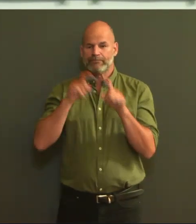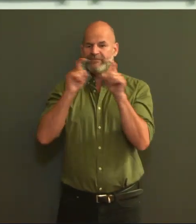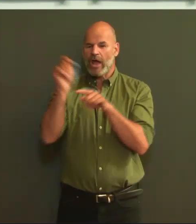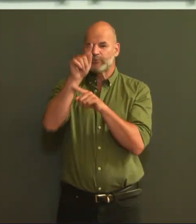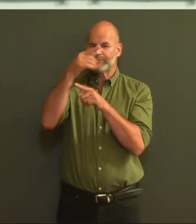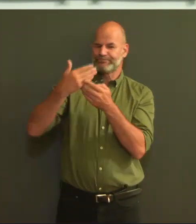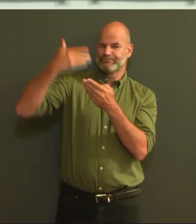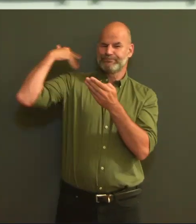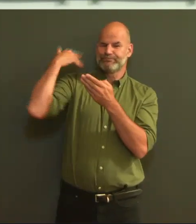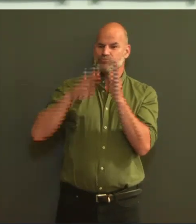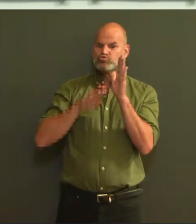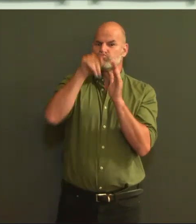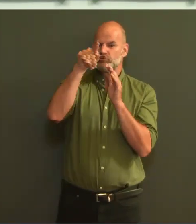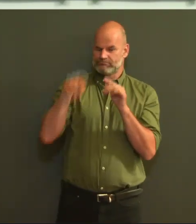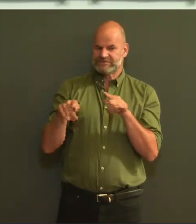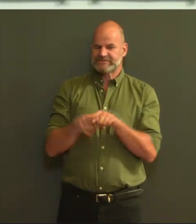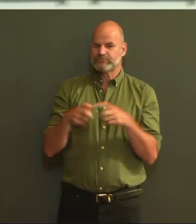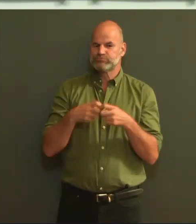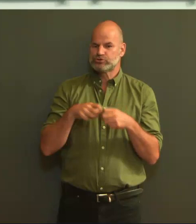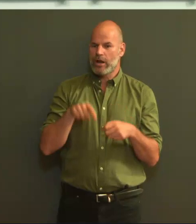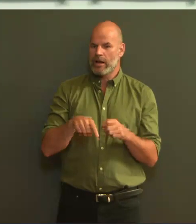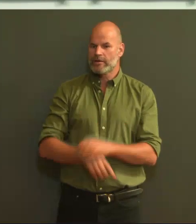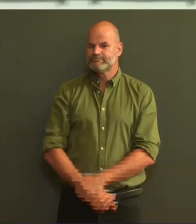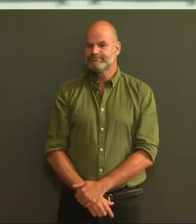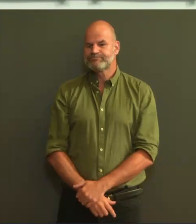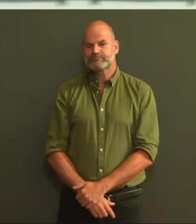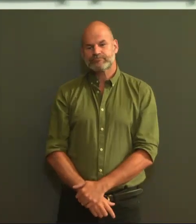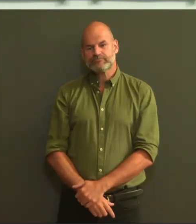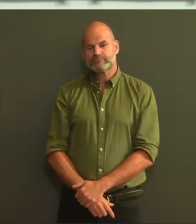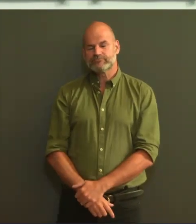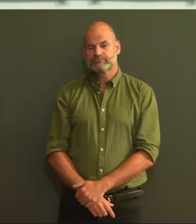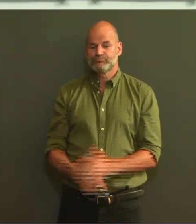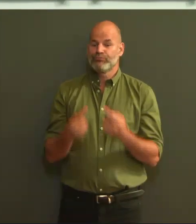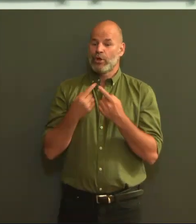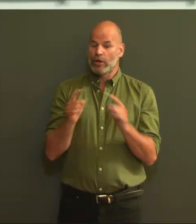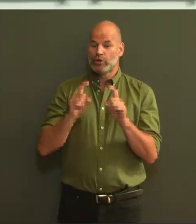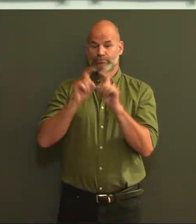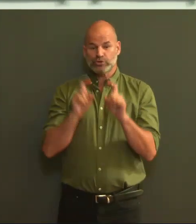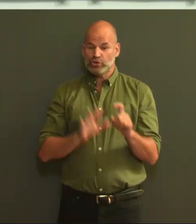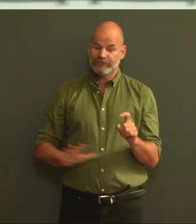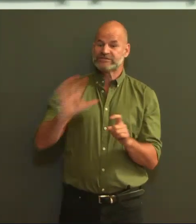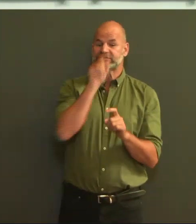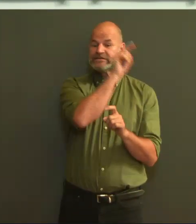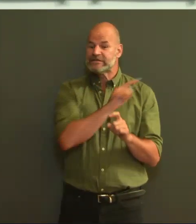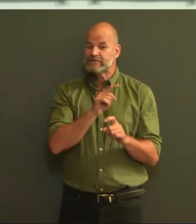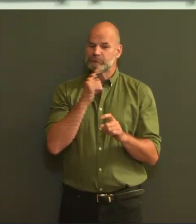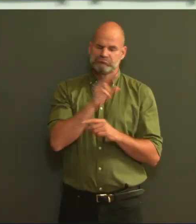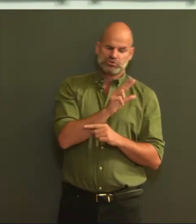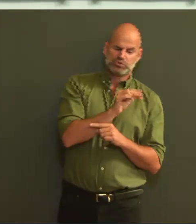In de overige provincies zien we momenteel stijgingen tussen de 20 en de 50% op